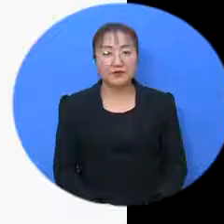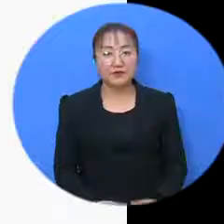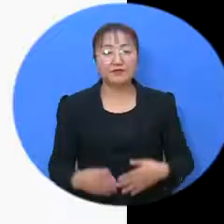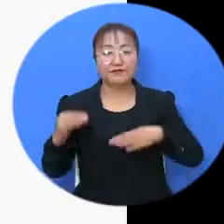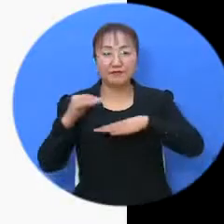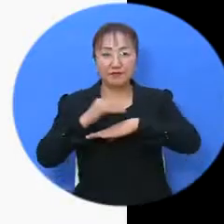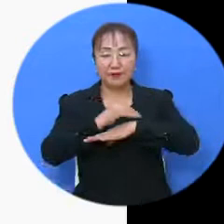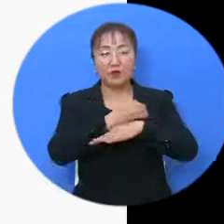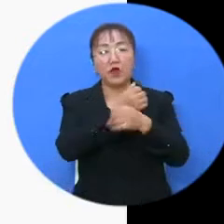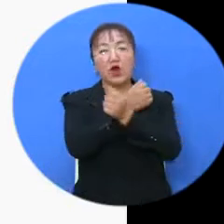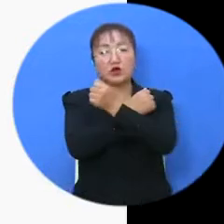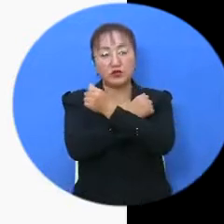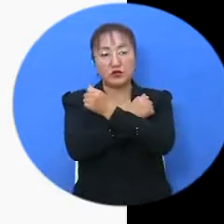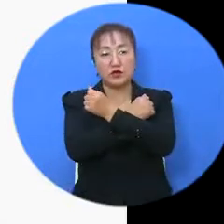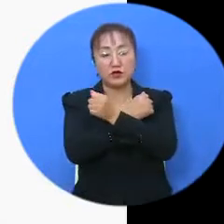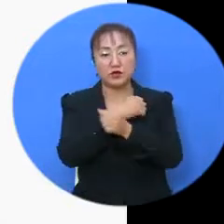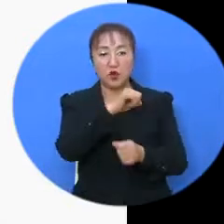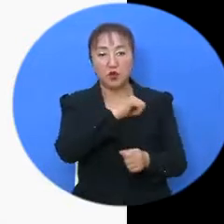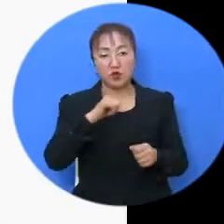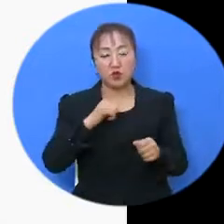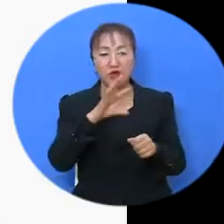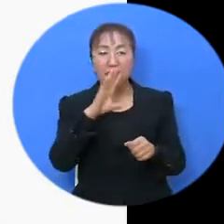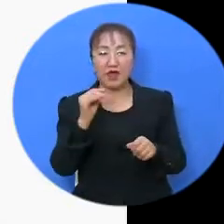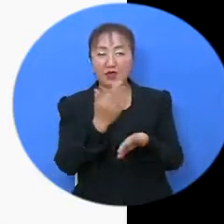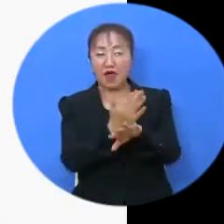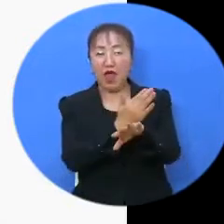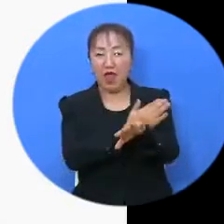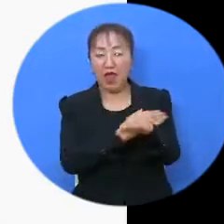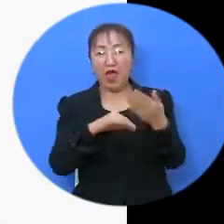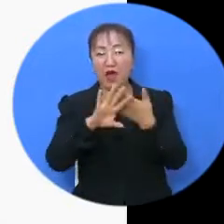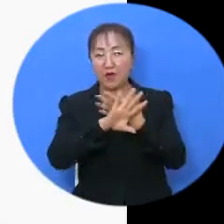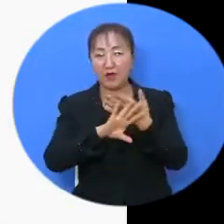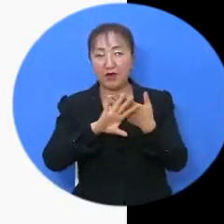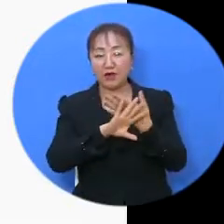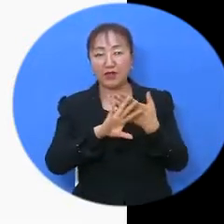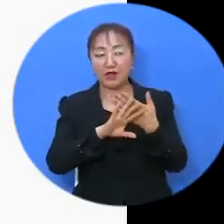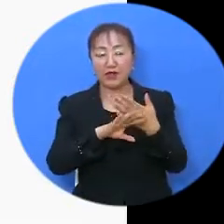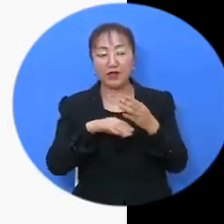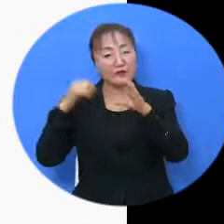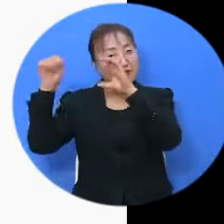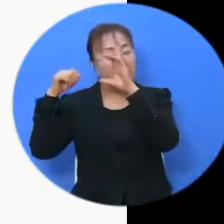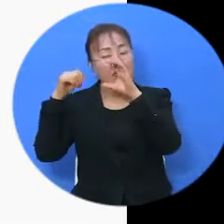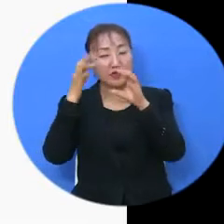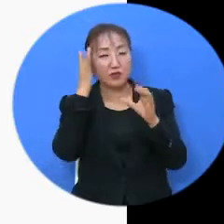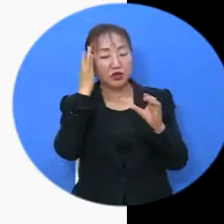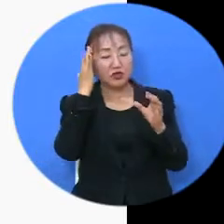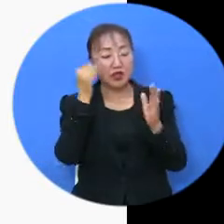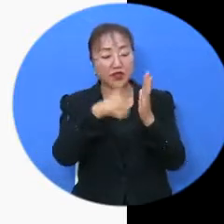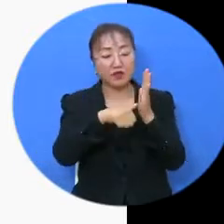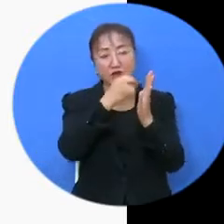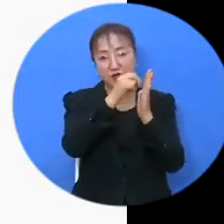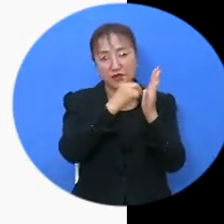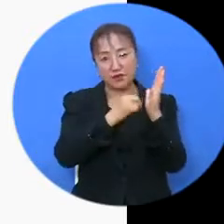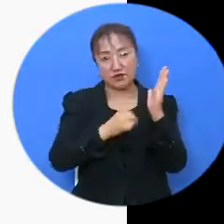Зам тээврийн ослоос хэрхэн урьдчилан сэргийлэх вэ? Үзсэн бичлэгээсээ дэвтэртээ жигсаан бичээрэй.